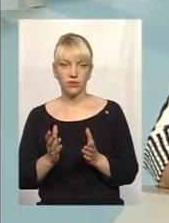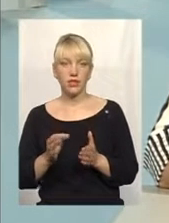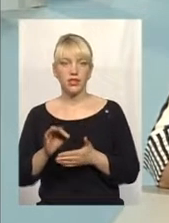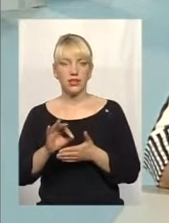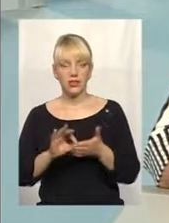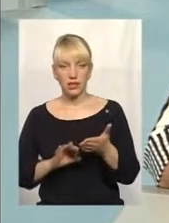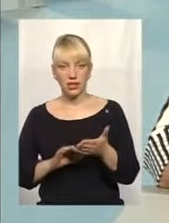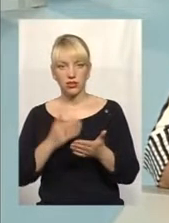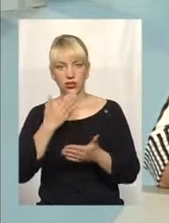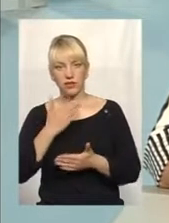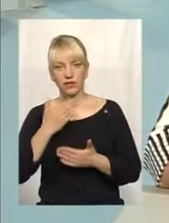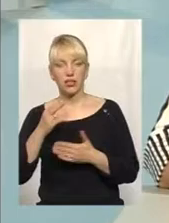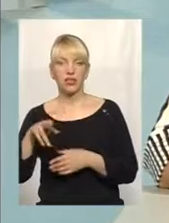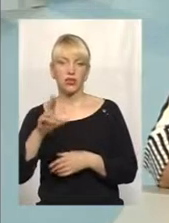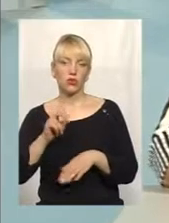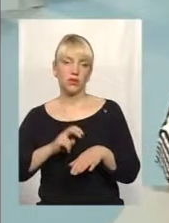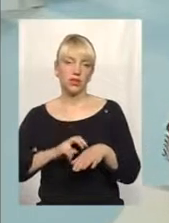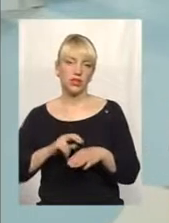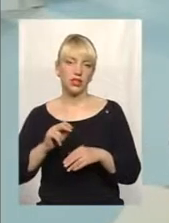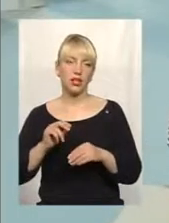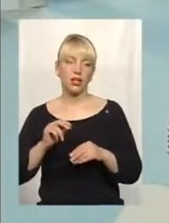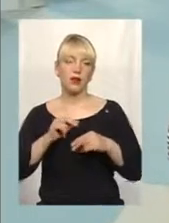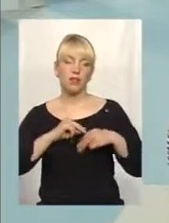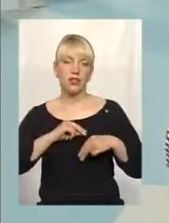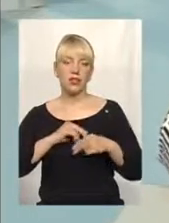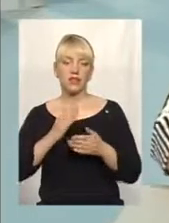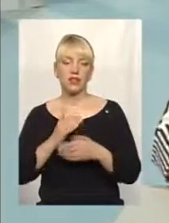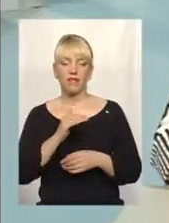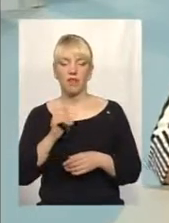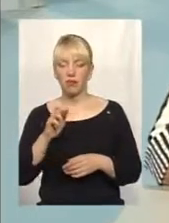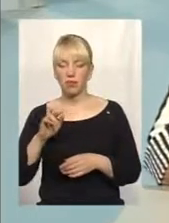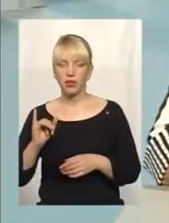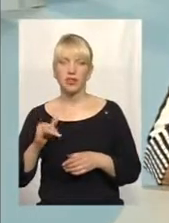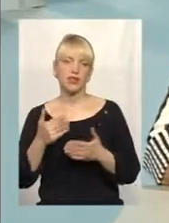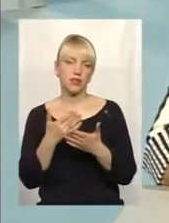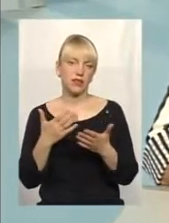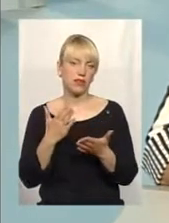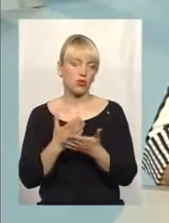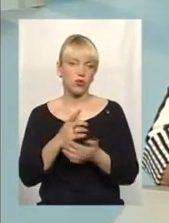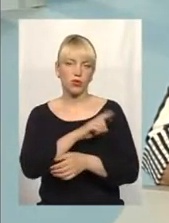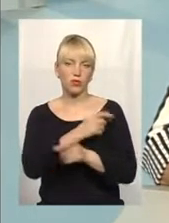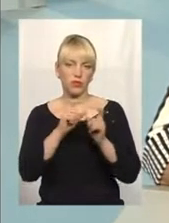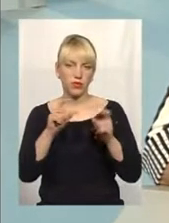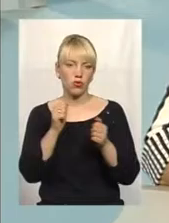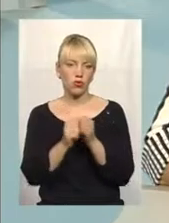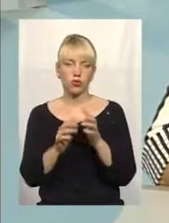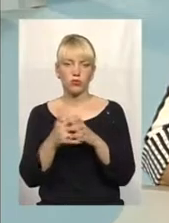зразу звернення до медичних працівників. Сьогодні в нас і ФАПи, і лікарські амбулаторії є практично в кожному селі. У нас є